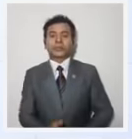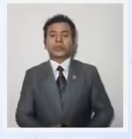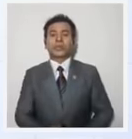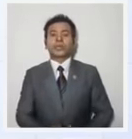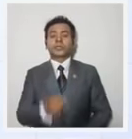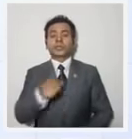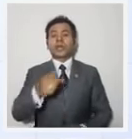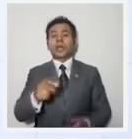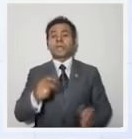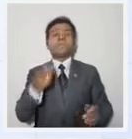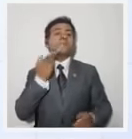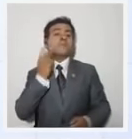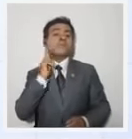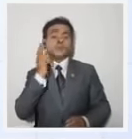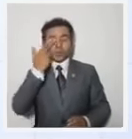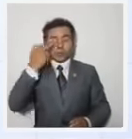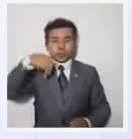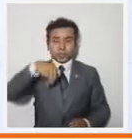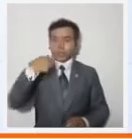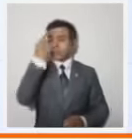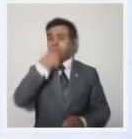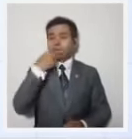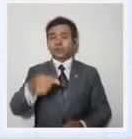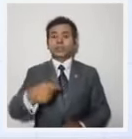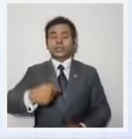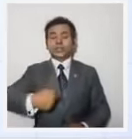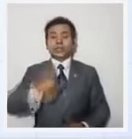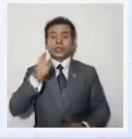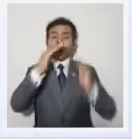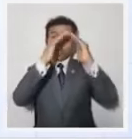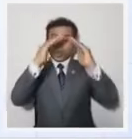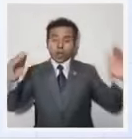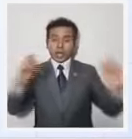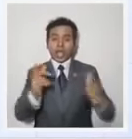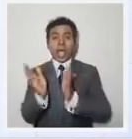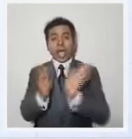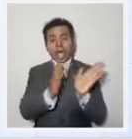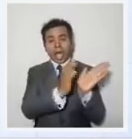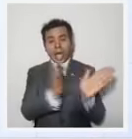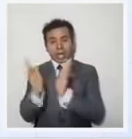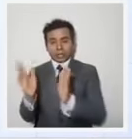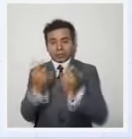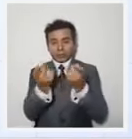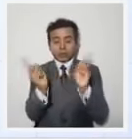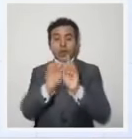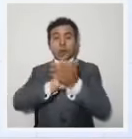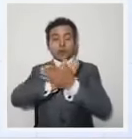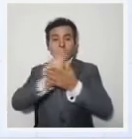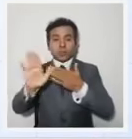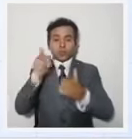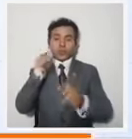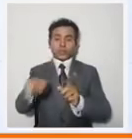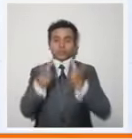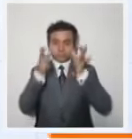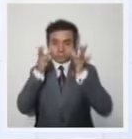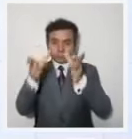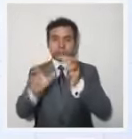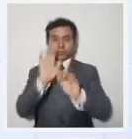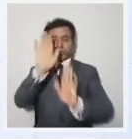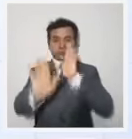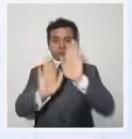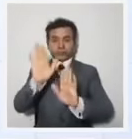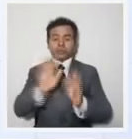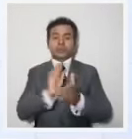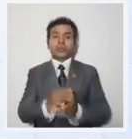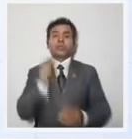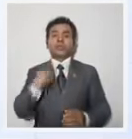এর ওয়েবসাইটে পাওয়া যাবে। এখানে আমি একটু উল্লেখ করতে চাই যে যারা ভিন্নভাবে সমর্থ বা প্রতিবন্ধী, বাড়িতে তাদের জন্য